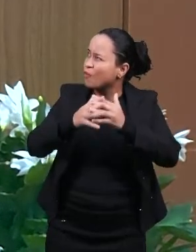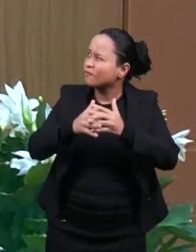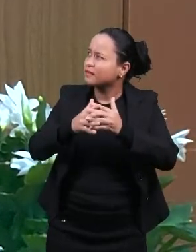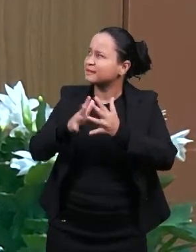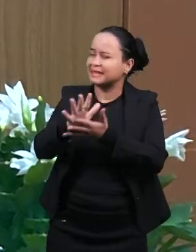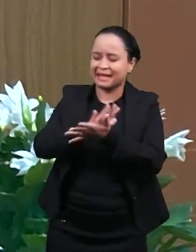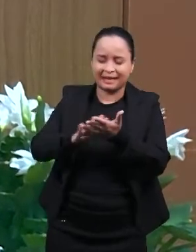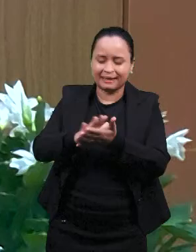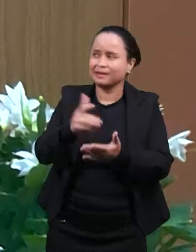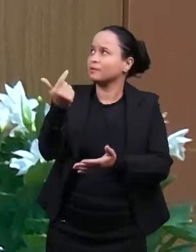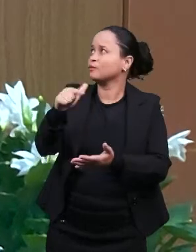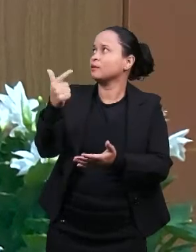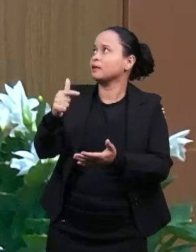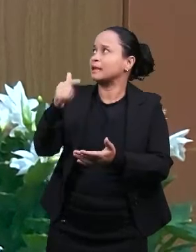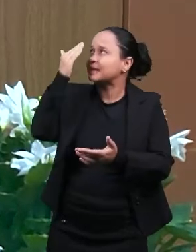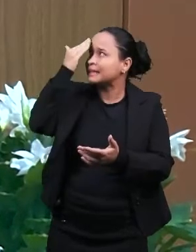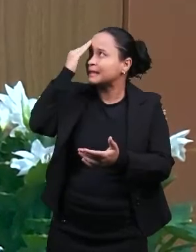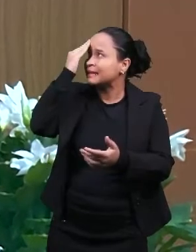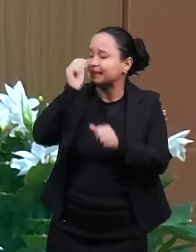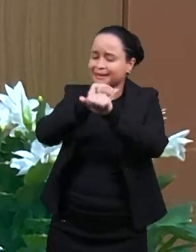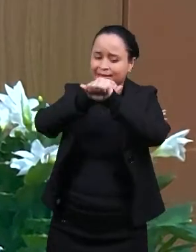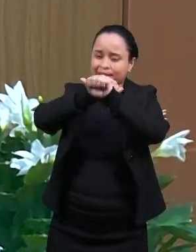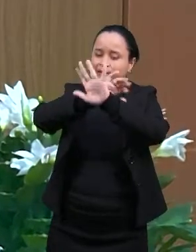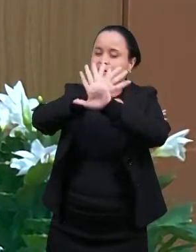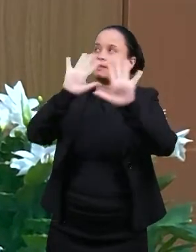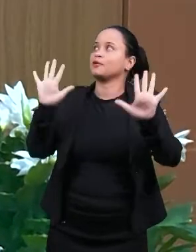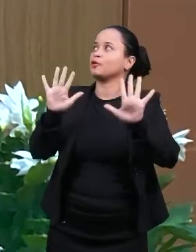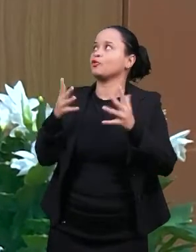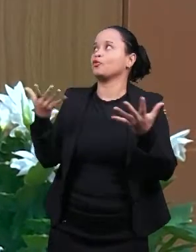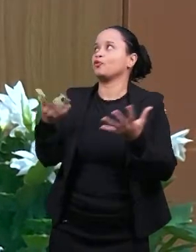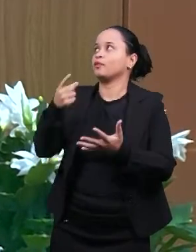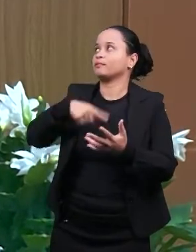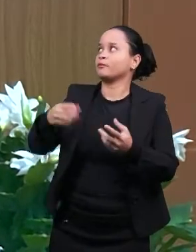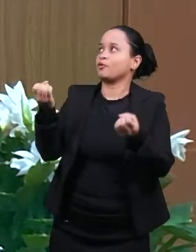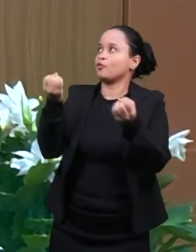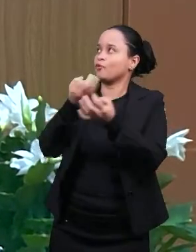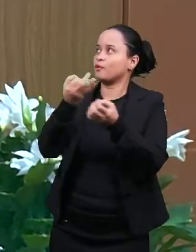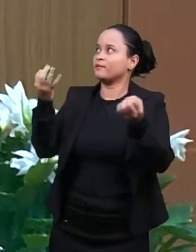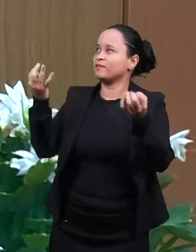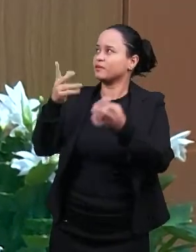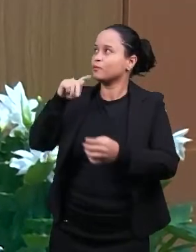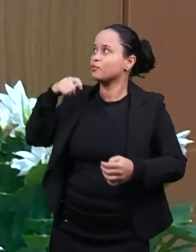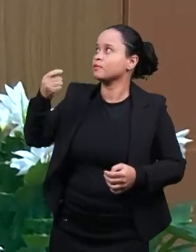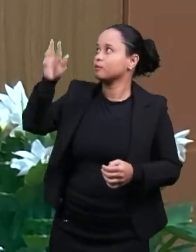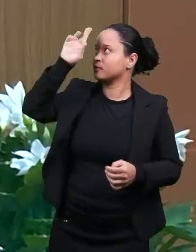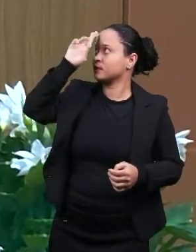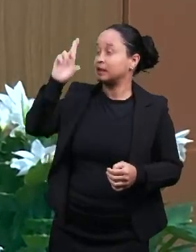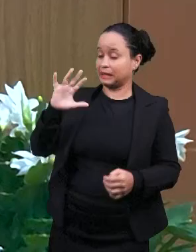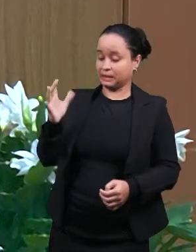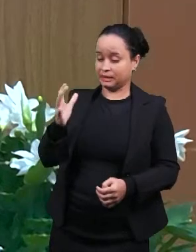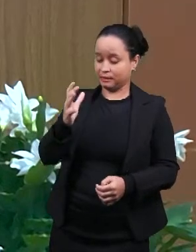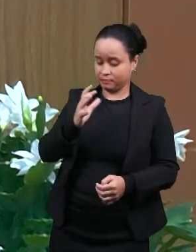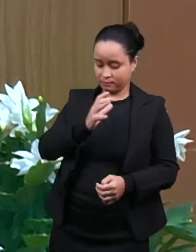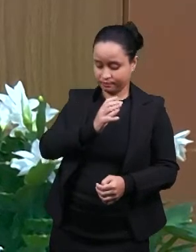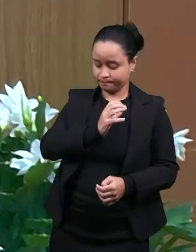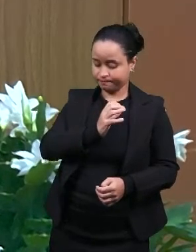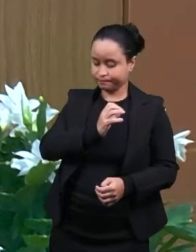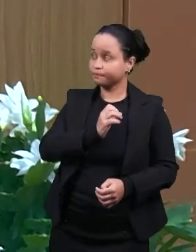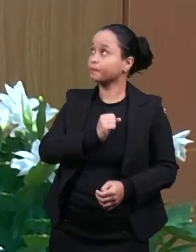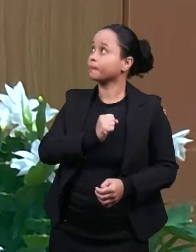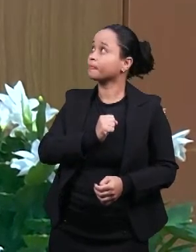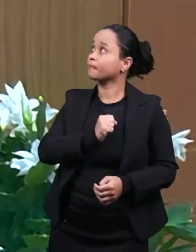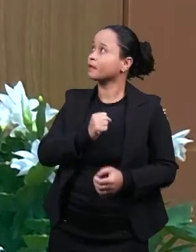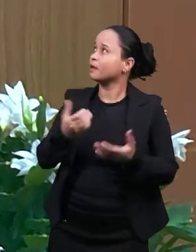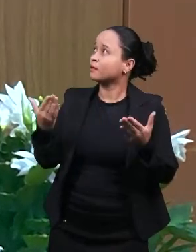чтобы мы не сконфужены были ни в чем, не обманывались. Поэтому мы славим имя Твое Святое и поклоняемся Тебе, ибо